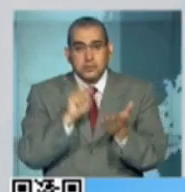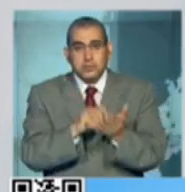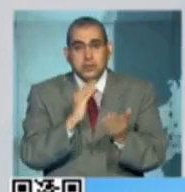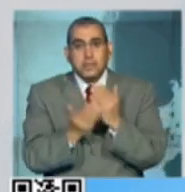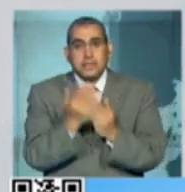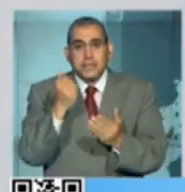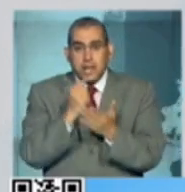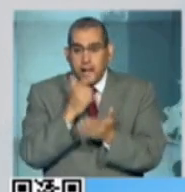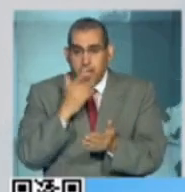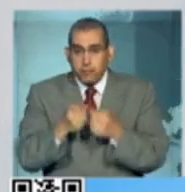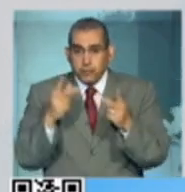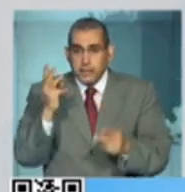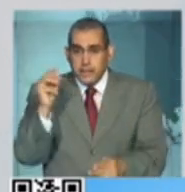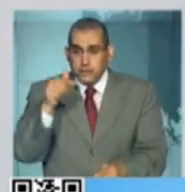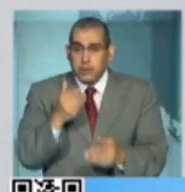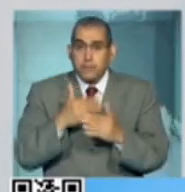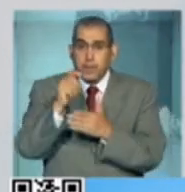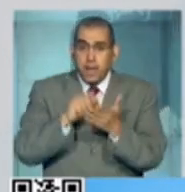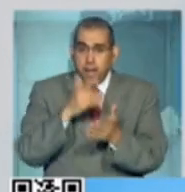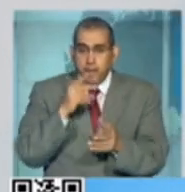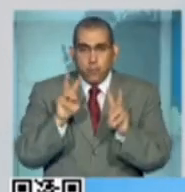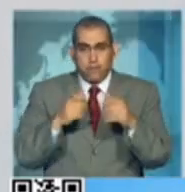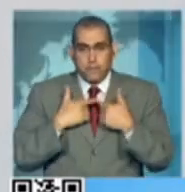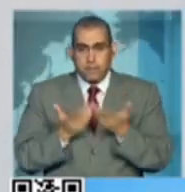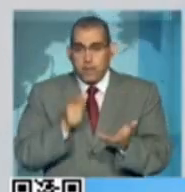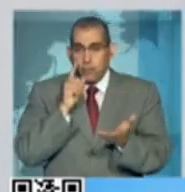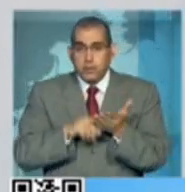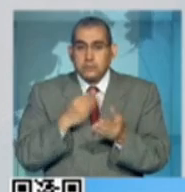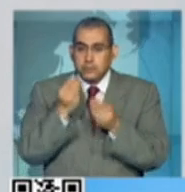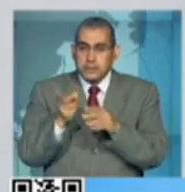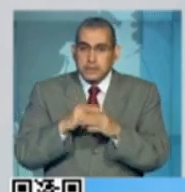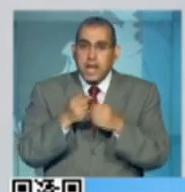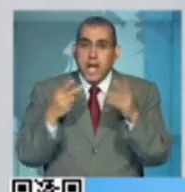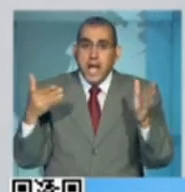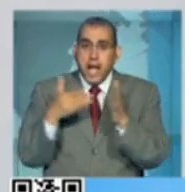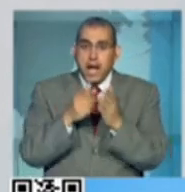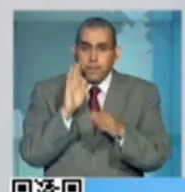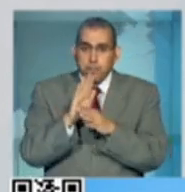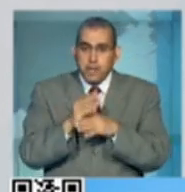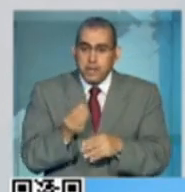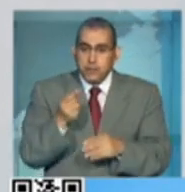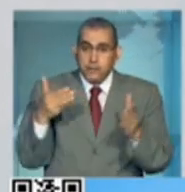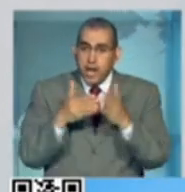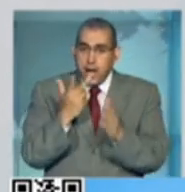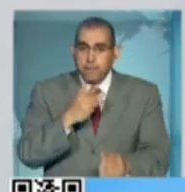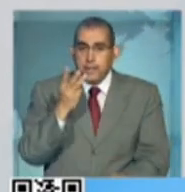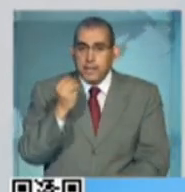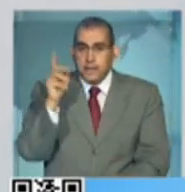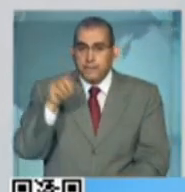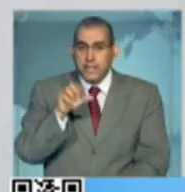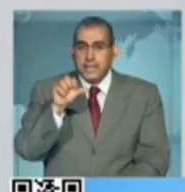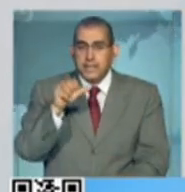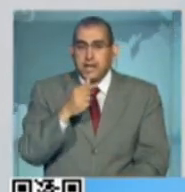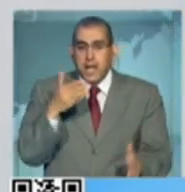بطاقات الإعفاء عقب انتهاء المهلة الحالية، على أن يتم منحهم مهلة نهائية لاستخراج تلك البطاقات تنتهي بتاريخ